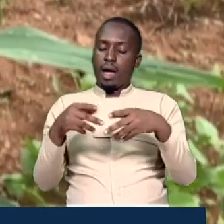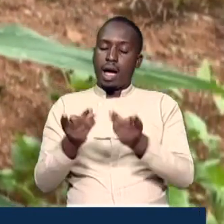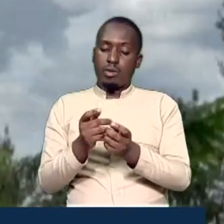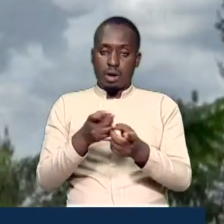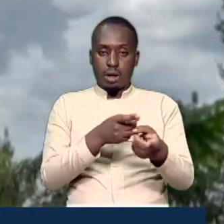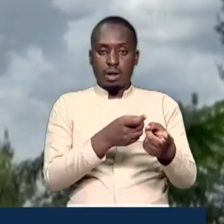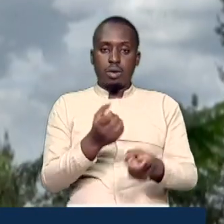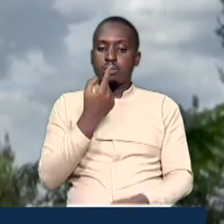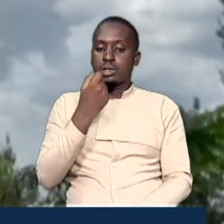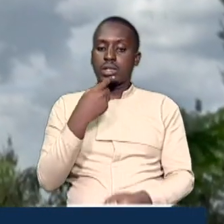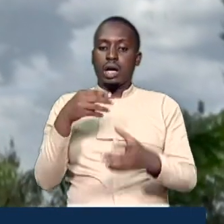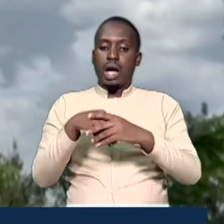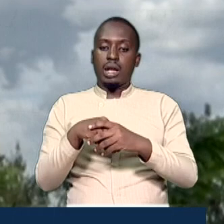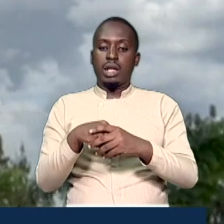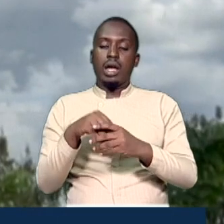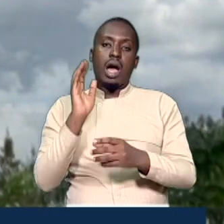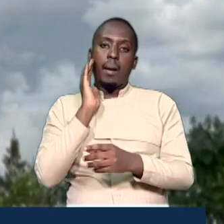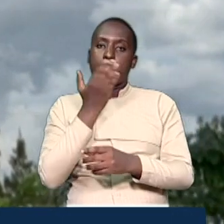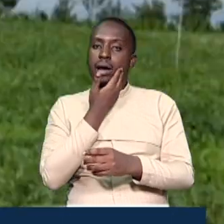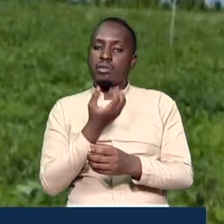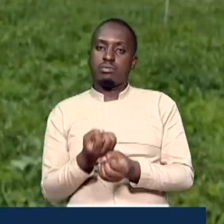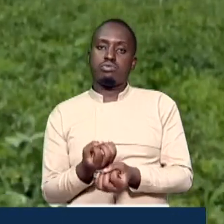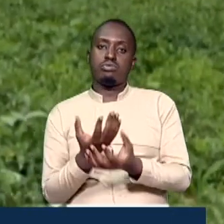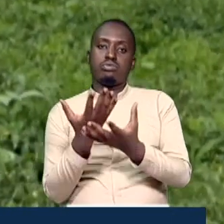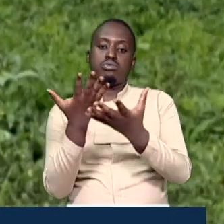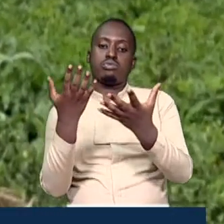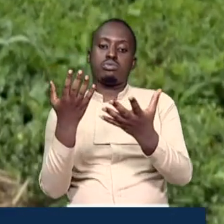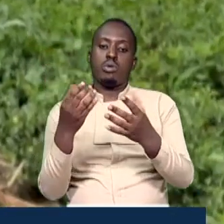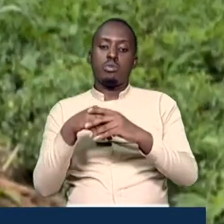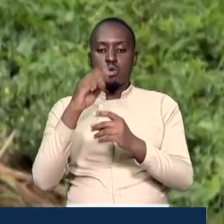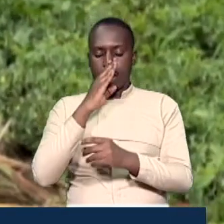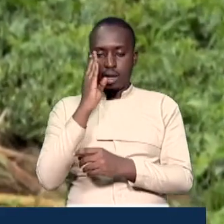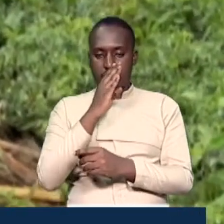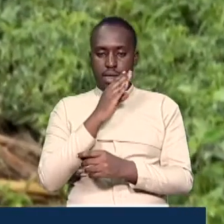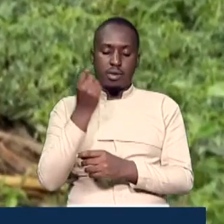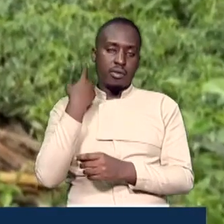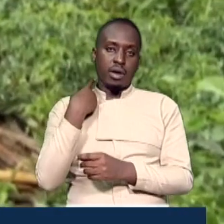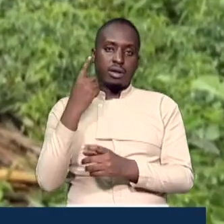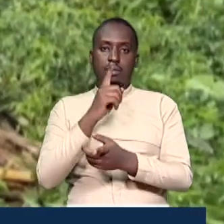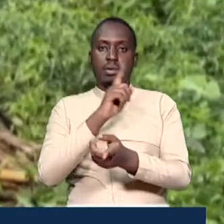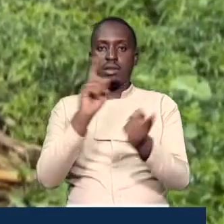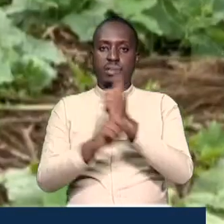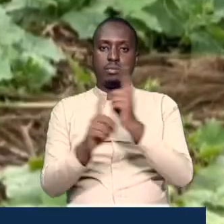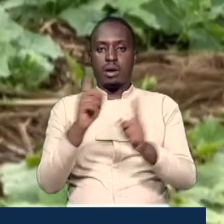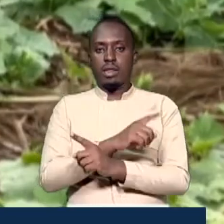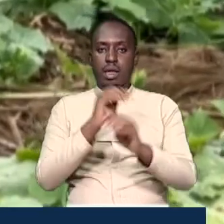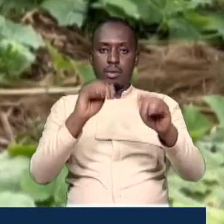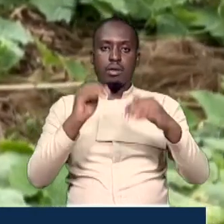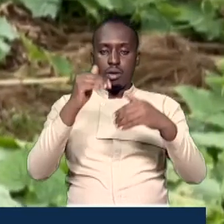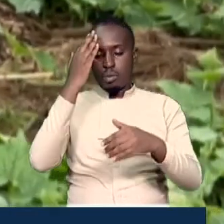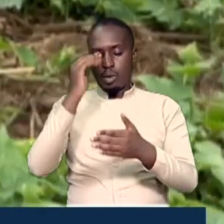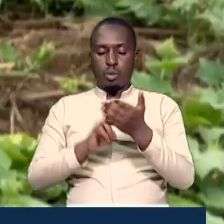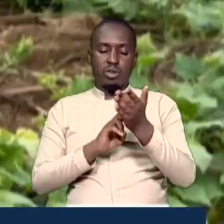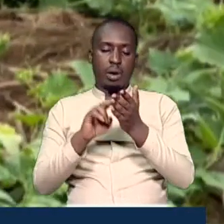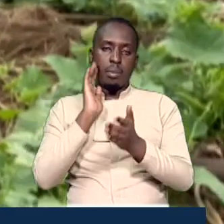awuterera hari amatiyo mato ari kuvomerera inyanya. Mu buhamya bw'uyu muhinzi yumvikanisha ko badasiba gusimburanya ibihingwa kubera kuhirisha amazi